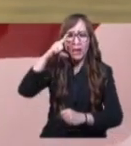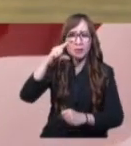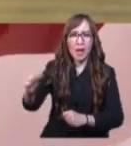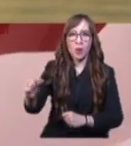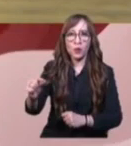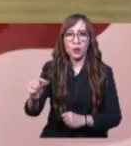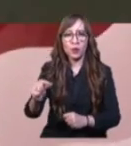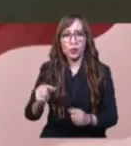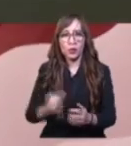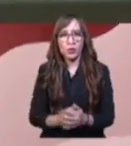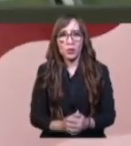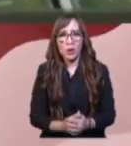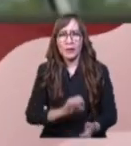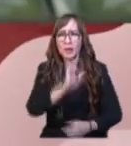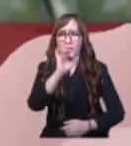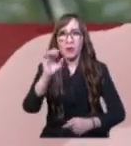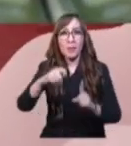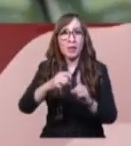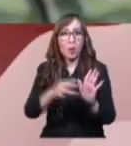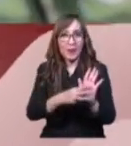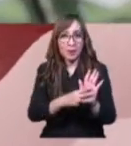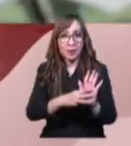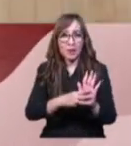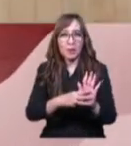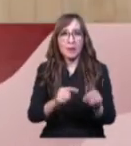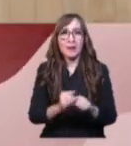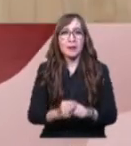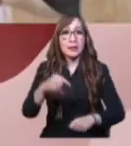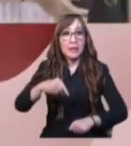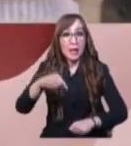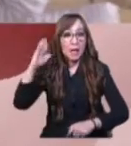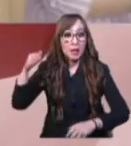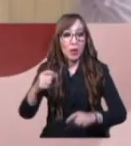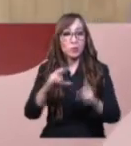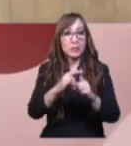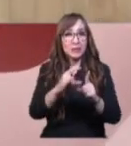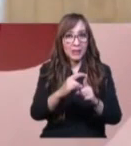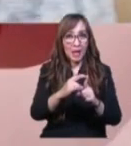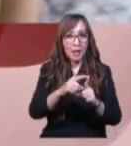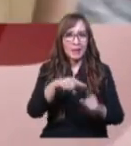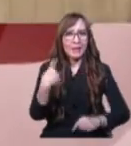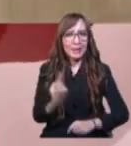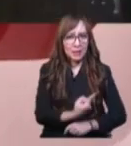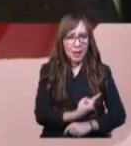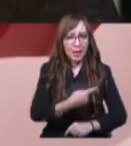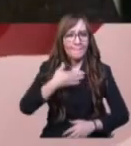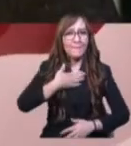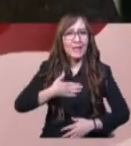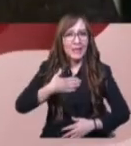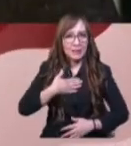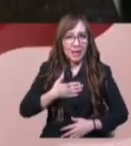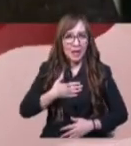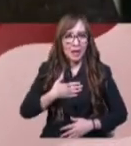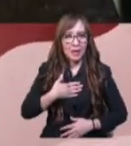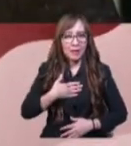kita ada di radius berapa kilometer, tapi sejak ada digital kita punya potensi yang rasanya kita tidak